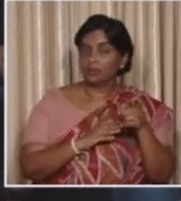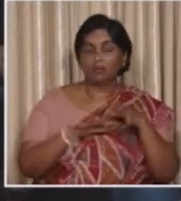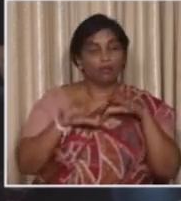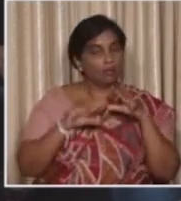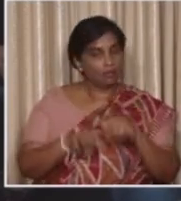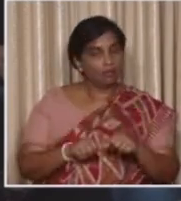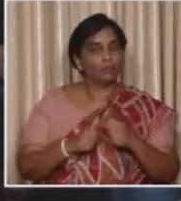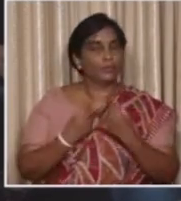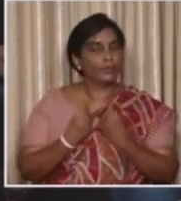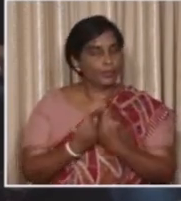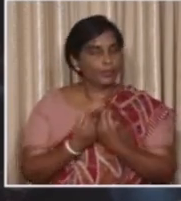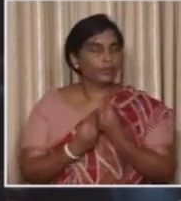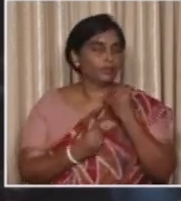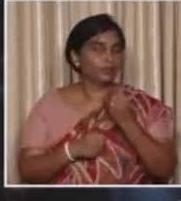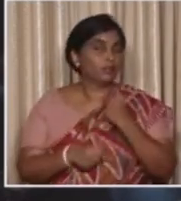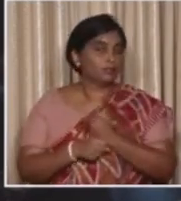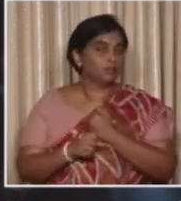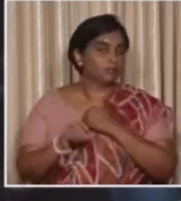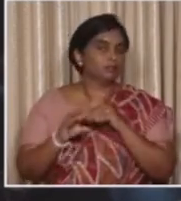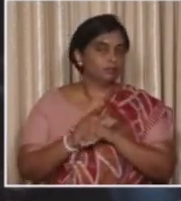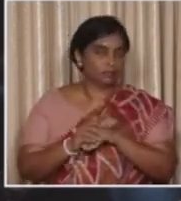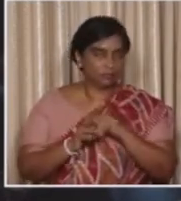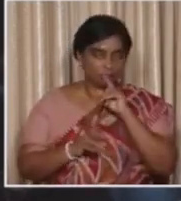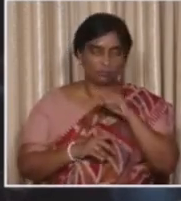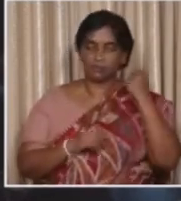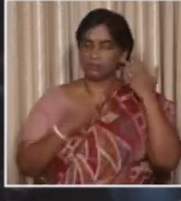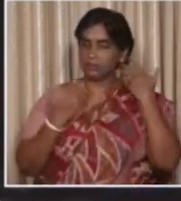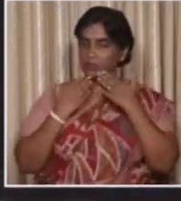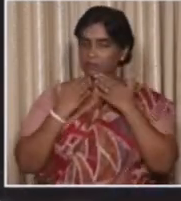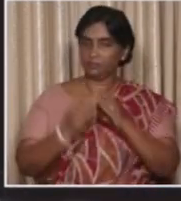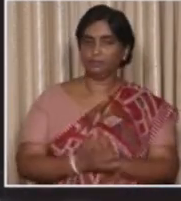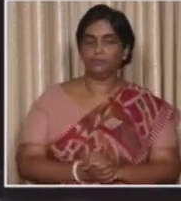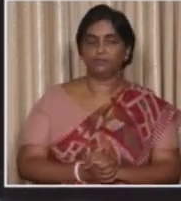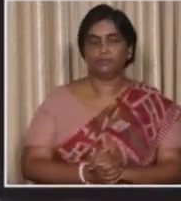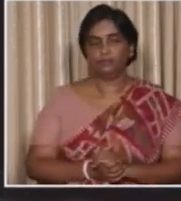උරුමයන් වහාම ලබා දෙන රජයේ මැදිහත් වූ යුතු කීමෙන් මානතර වෙනවා. බොහොම ස්තුතියි ඔබතුමාට.